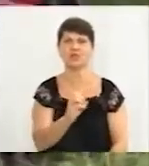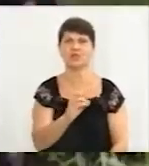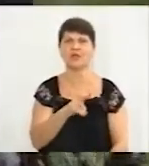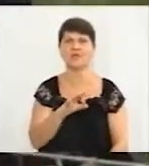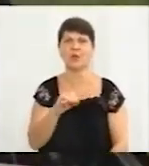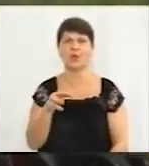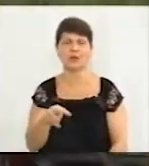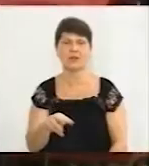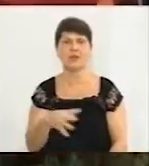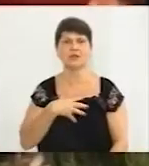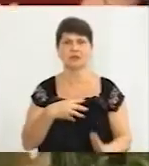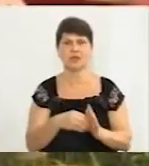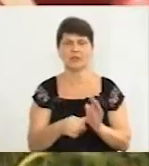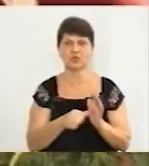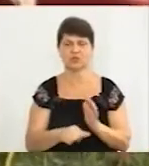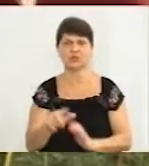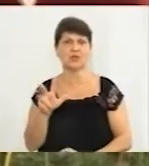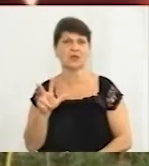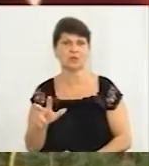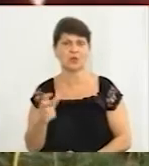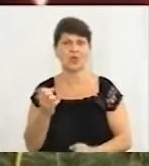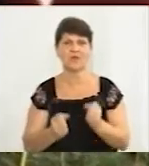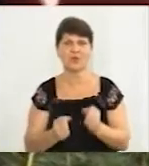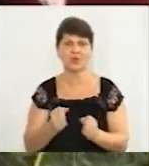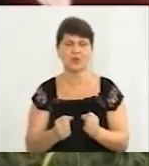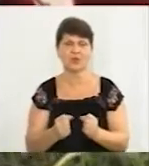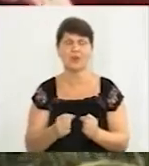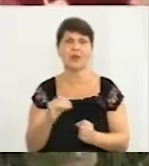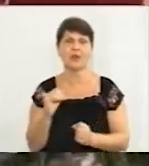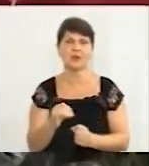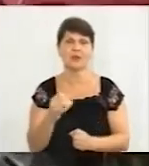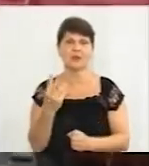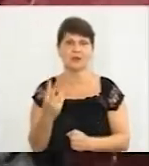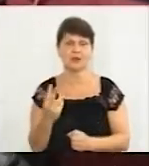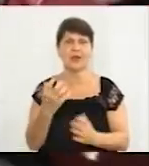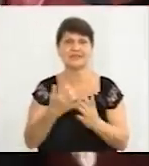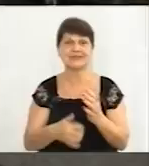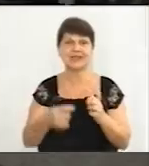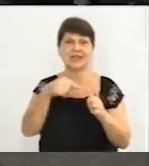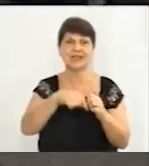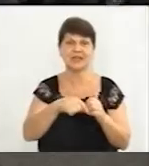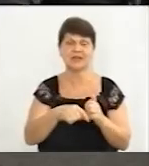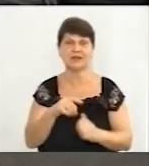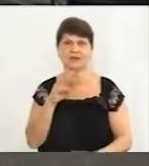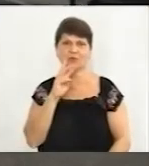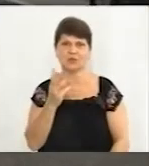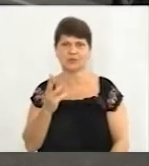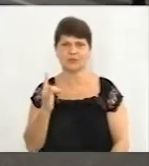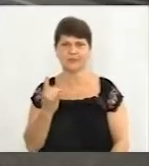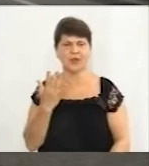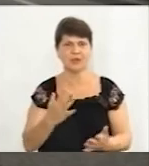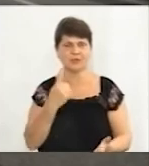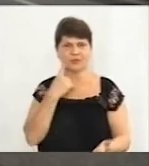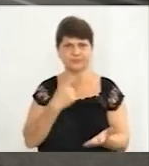аварії загинув 60-річний водій і троє пасажирів Chevrolet, серед них є 3-річна дитина. Якщо провину водія доведуть,